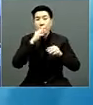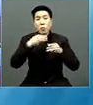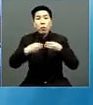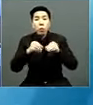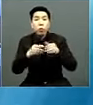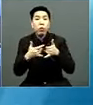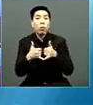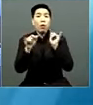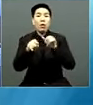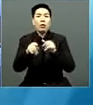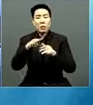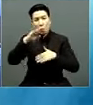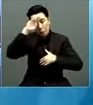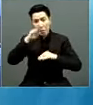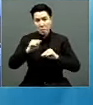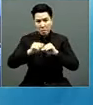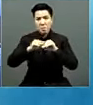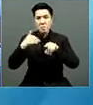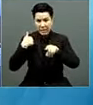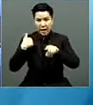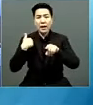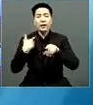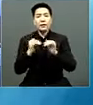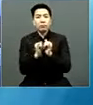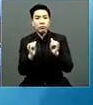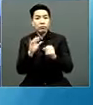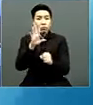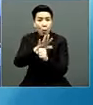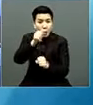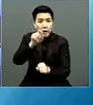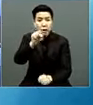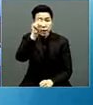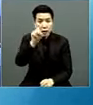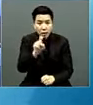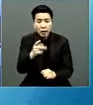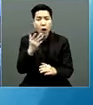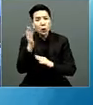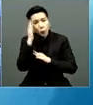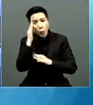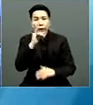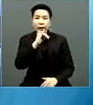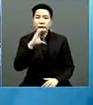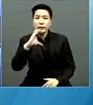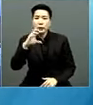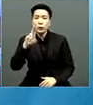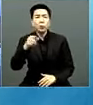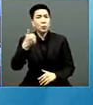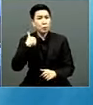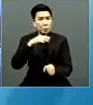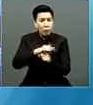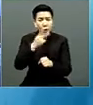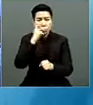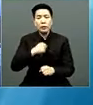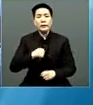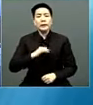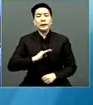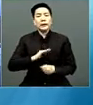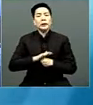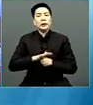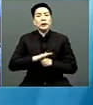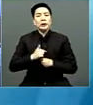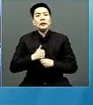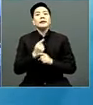และห้องของเตียงต่างๆของ ICU อาจจะต้องเพิ่มขึ้นอันนี้ต้องทำใจกันในระดับหนึ่งซึ่งก็เ